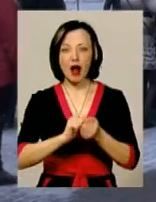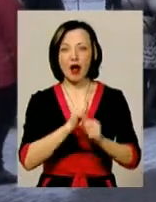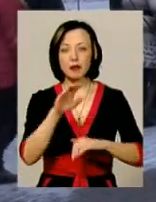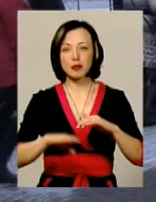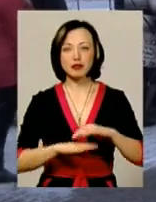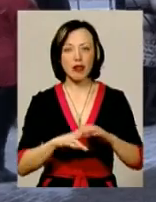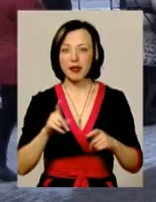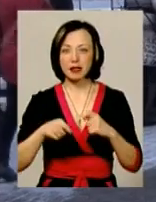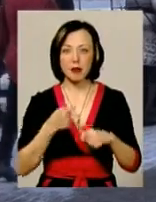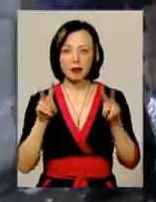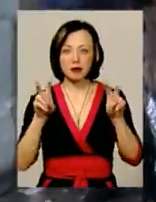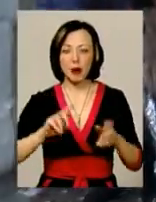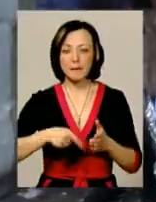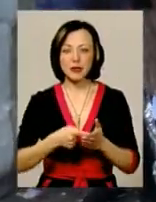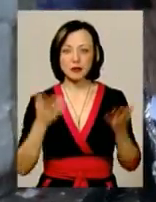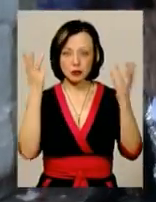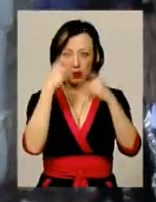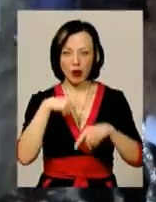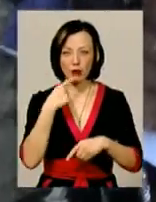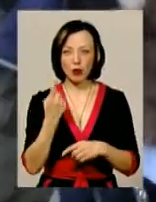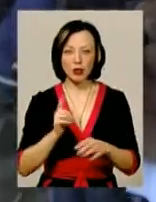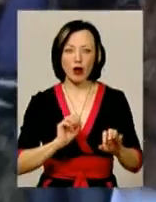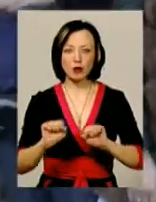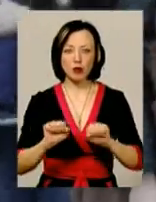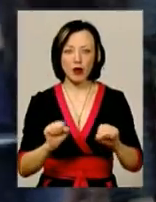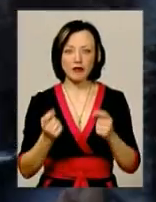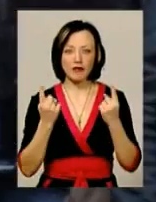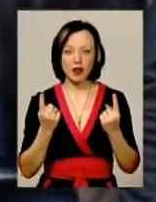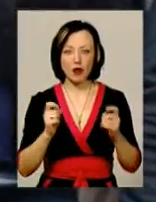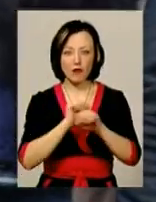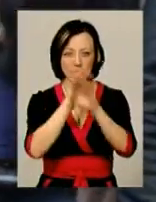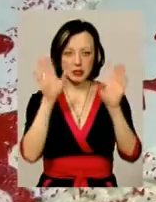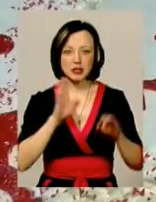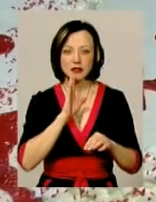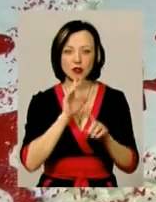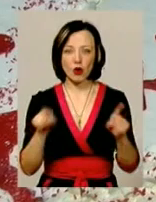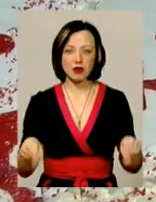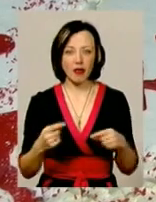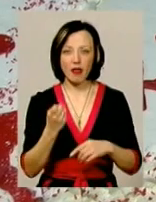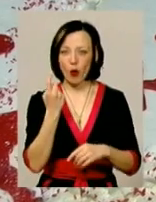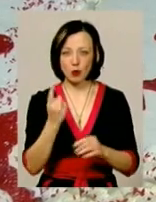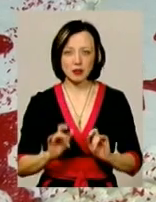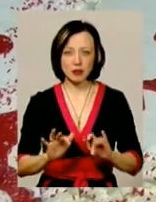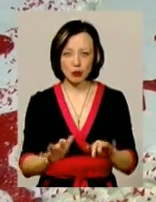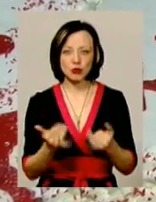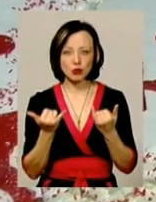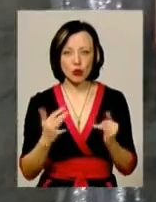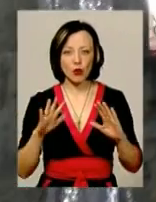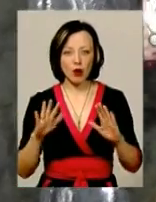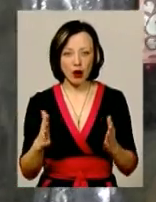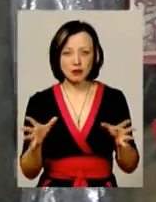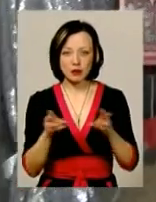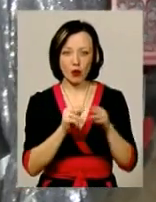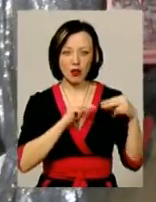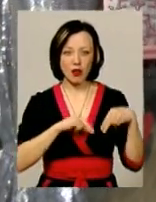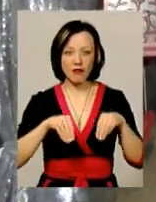Кам'янець-Подільський не дарма звуть містом закоханих, каже одна із упорядниць великого весілля Беата Логін. Дівчина організувала не одну церемонію, та цього разу вона з